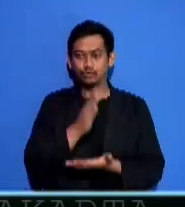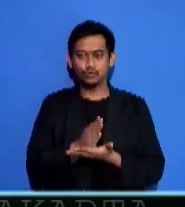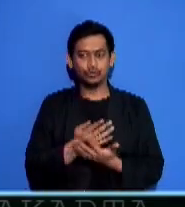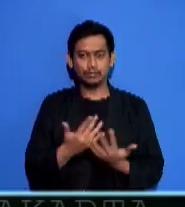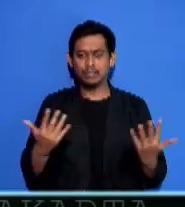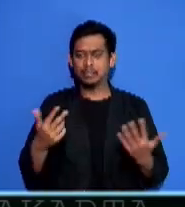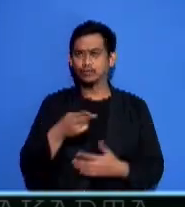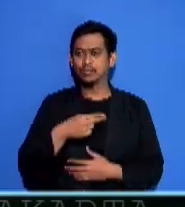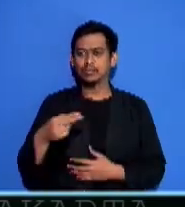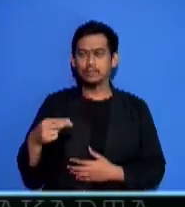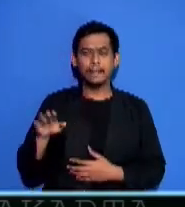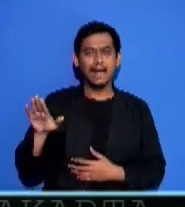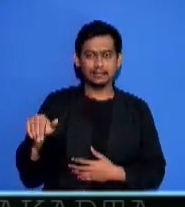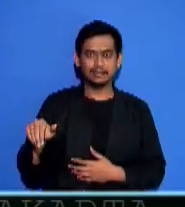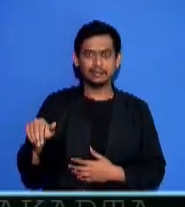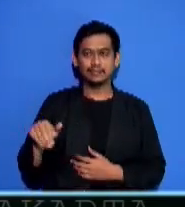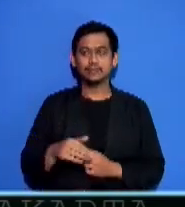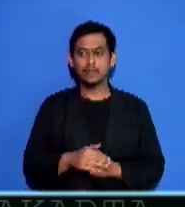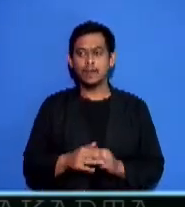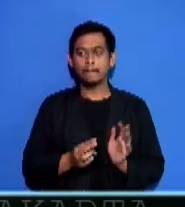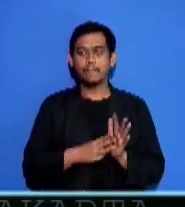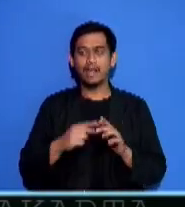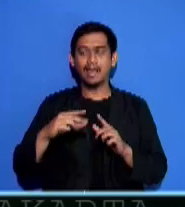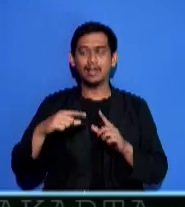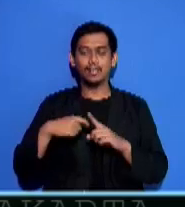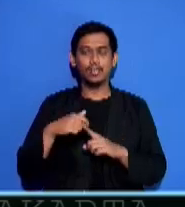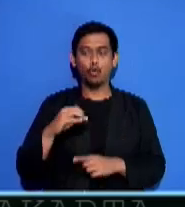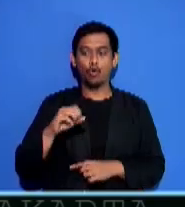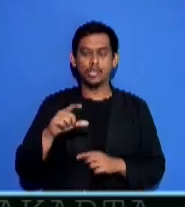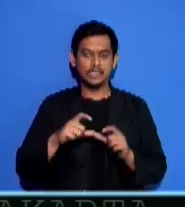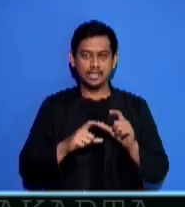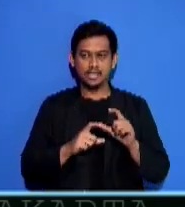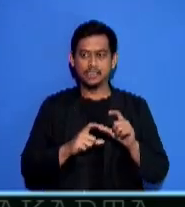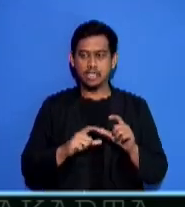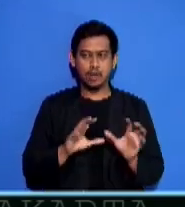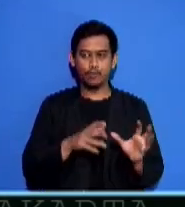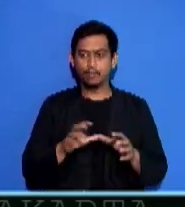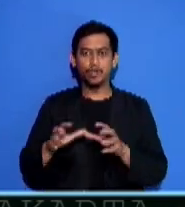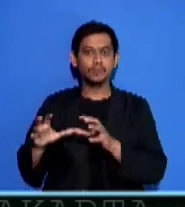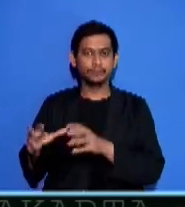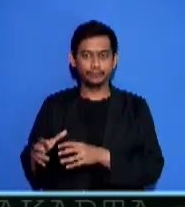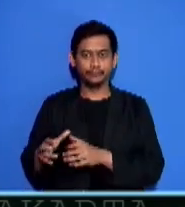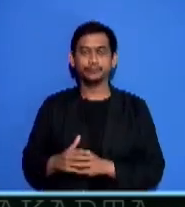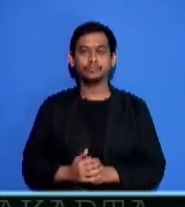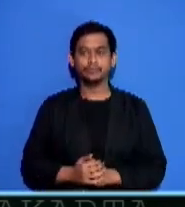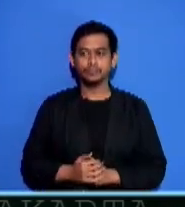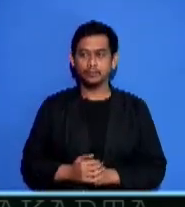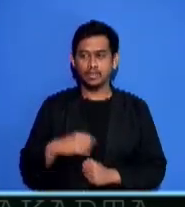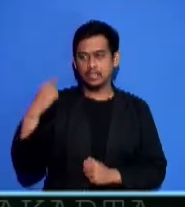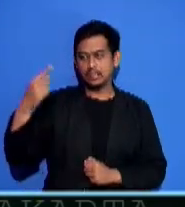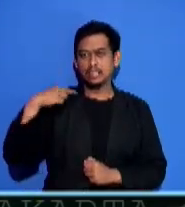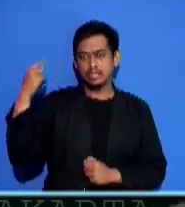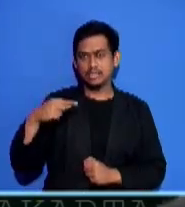karakatia masyarakat melankolis ya masih masyarakat komunal eh yang sering